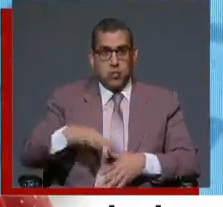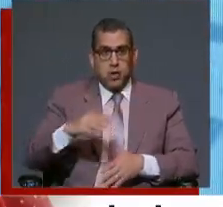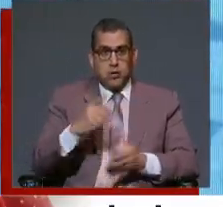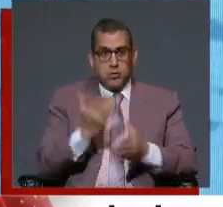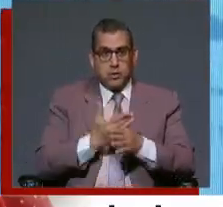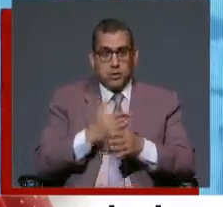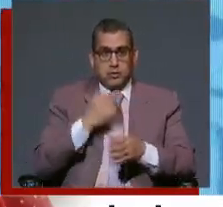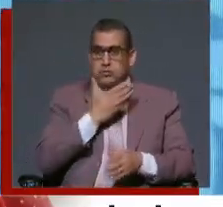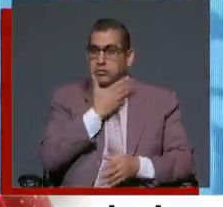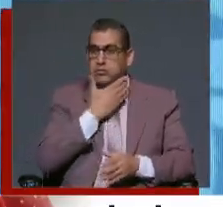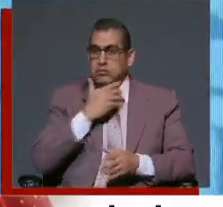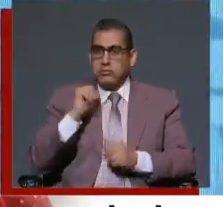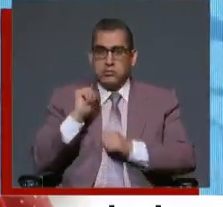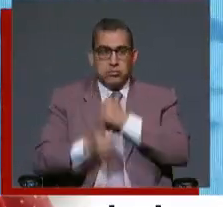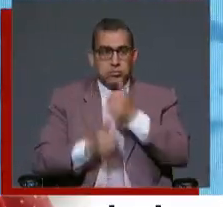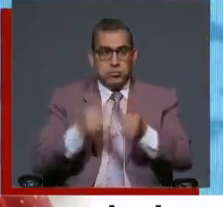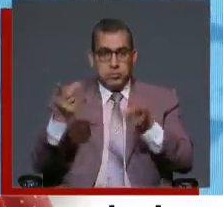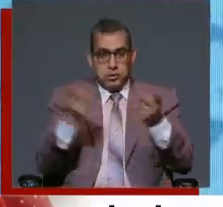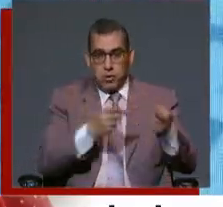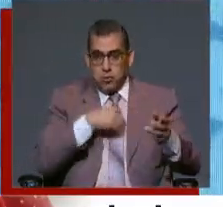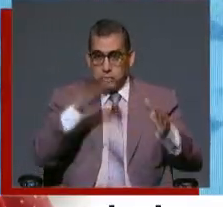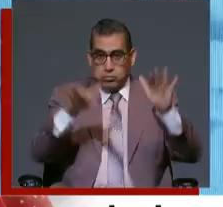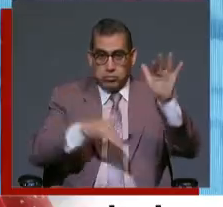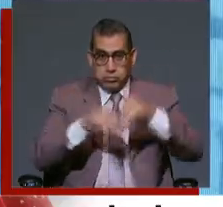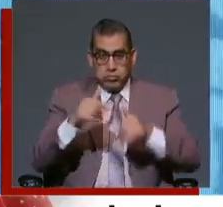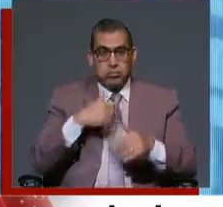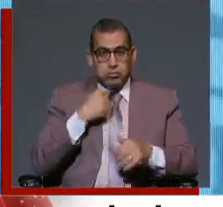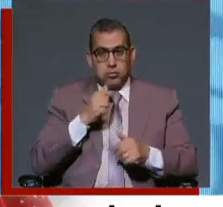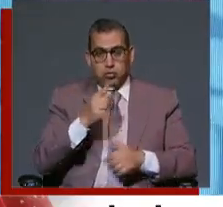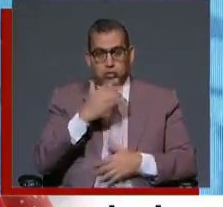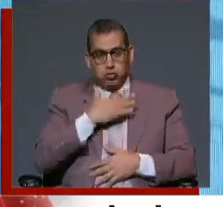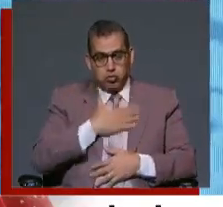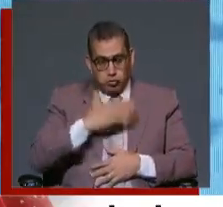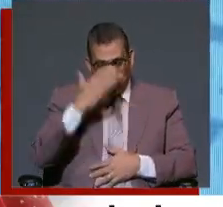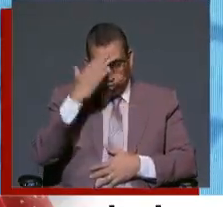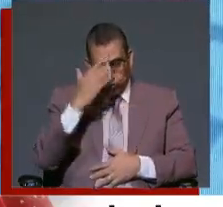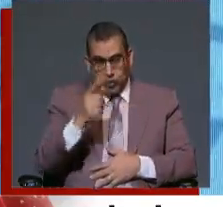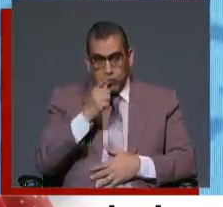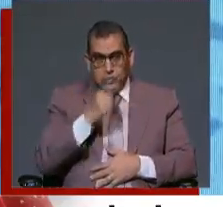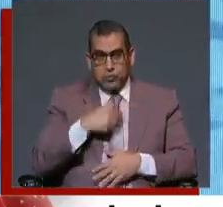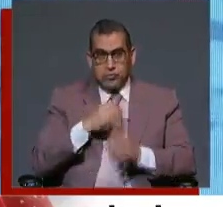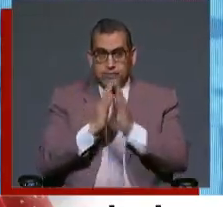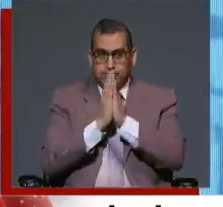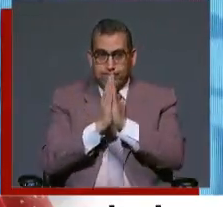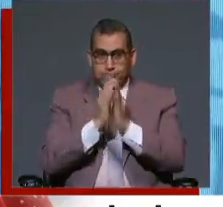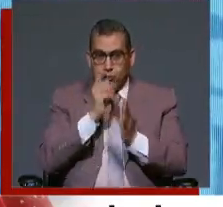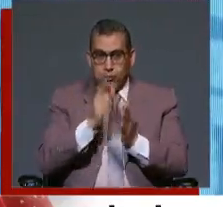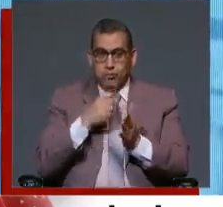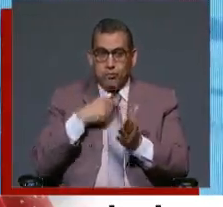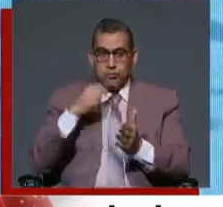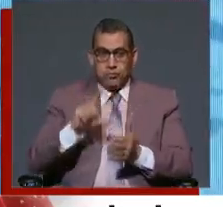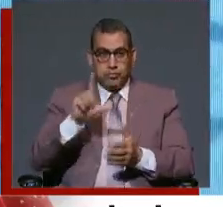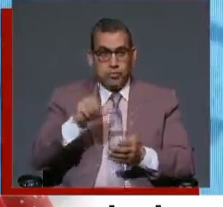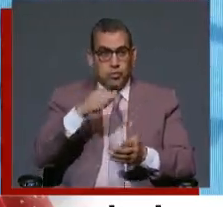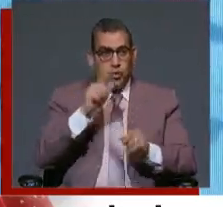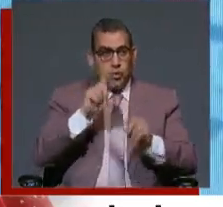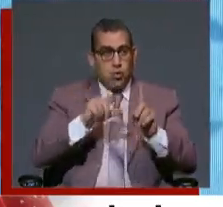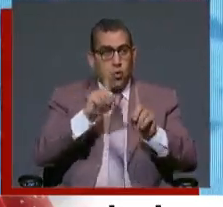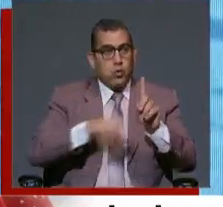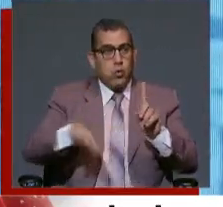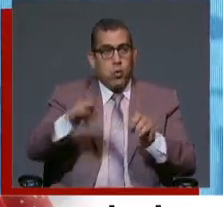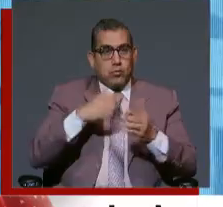للاستجابة الكريمة لدعوتنا إليكم. واسمحوا لي أصحاب الفخامة والسعادة